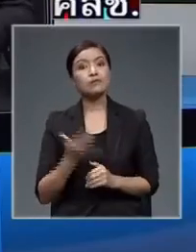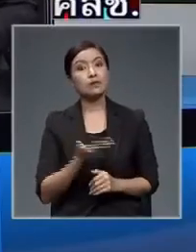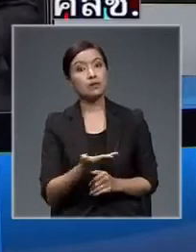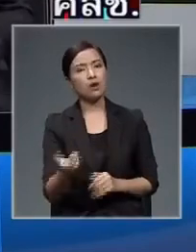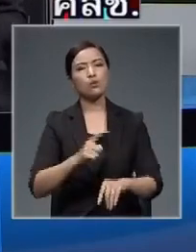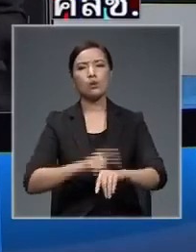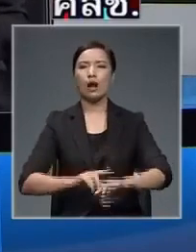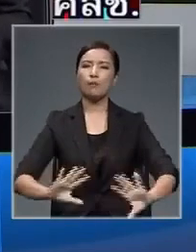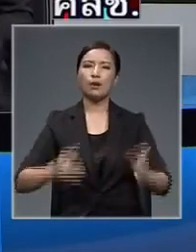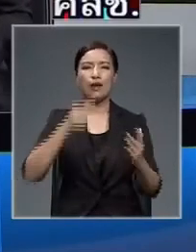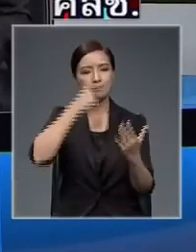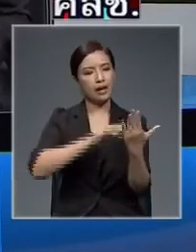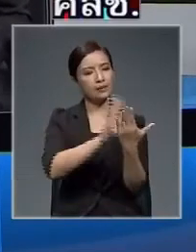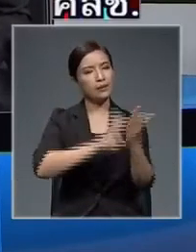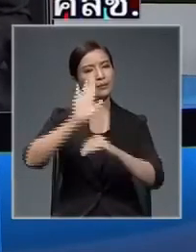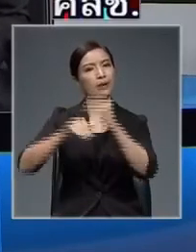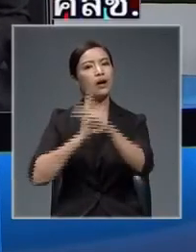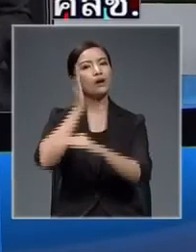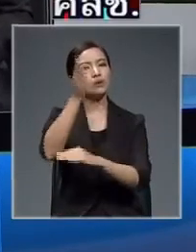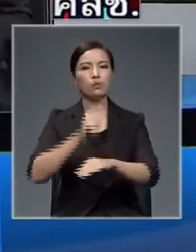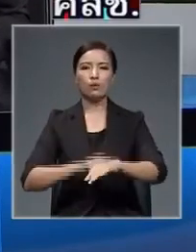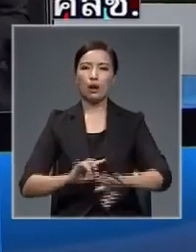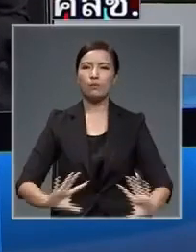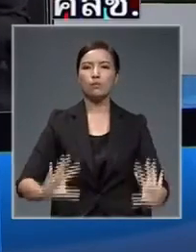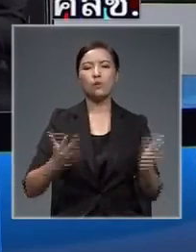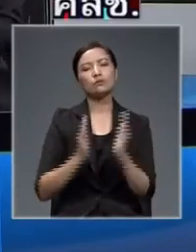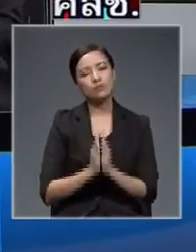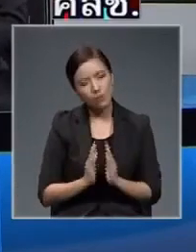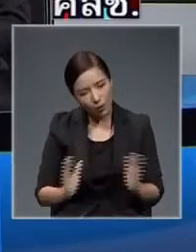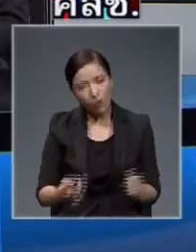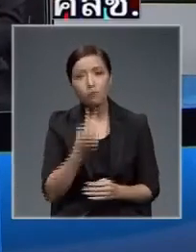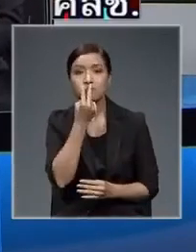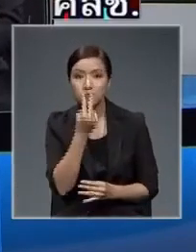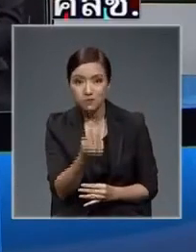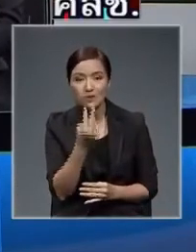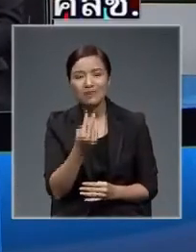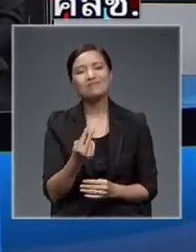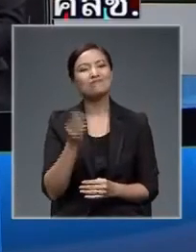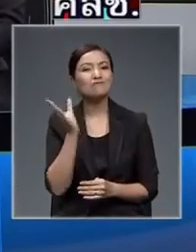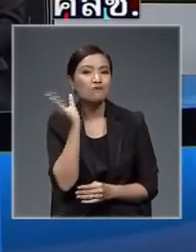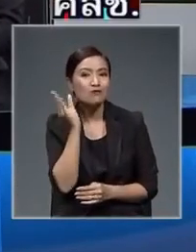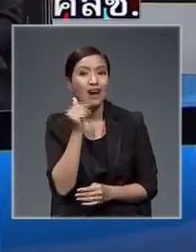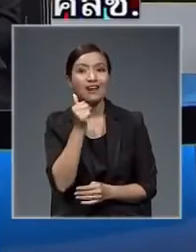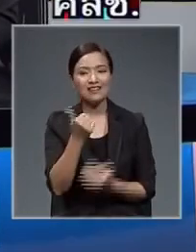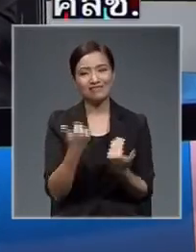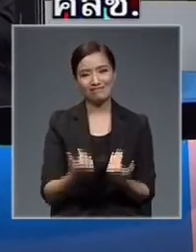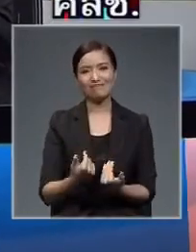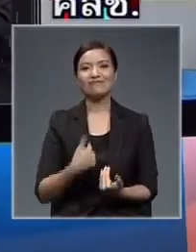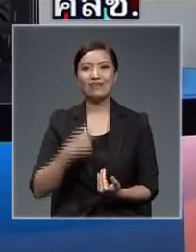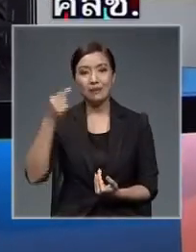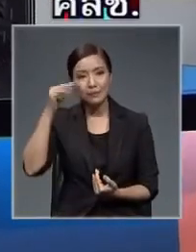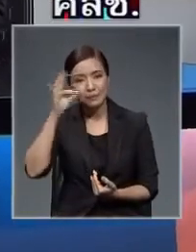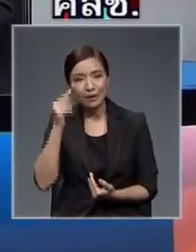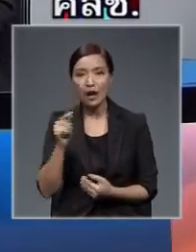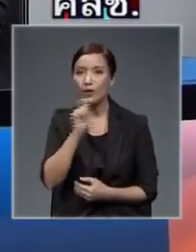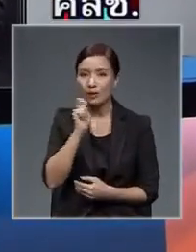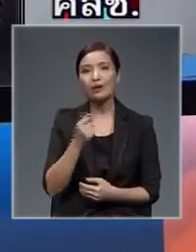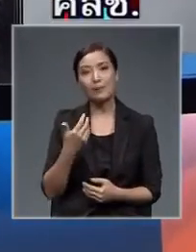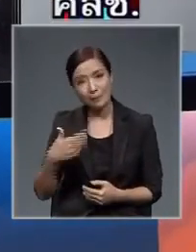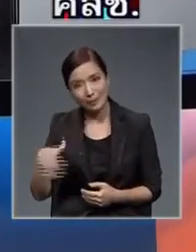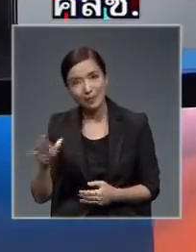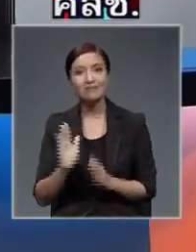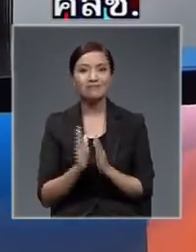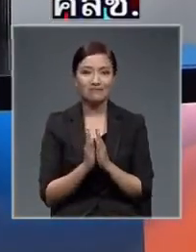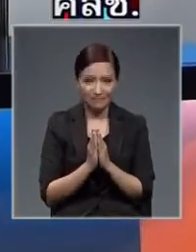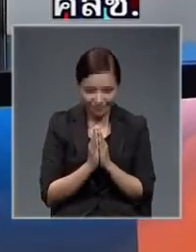และหมดเวลาของรายการเดินหน้าประเทศไทยในวันนี้แล้วนะคะขอบพระคุณสำหรับการติดตามรับชมและรับฟังค่ะดิฉันลาไปพร้อมกับท่านโฆษกเลยนะคะสวัสดีค่ะ